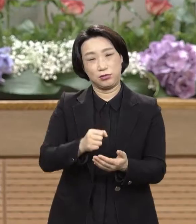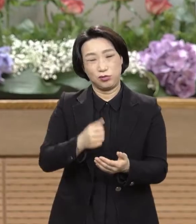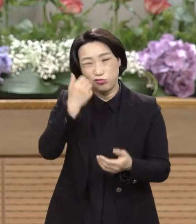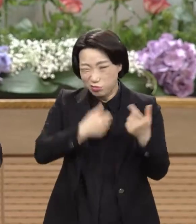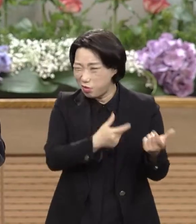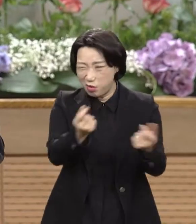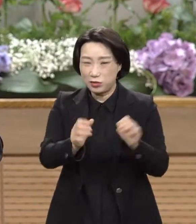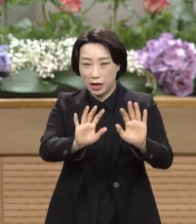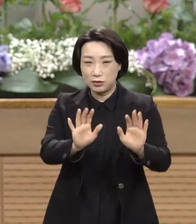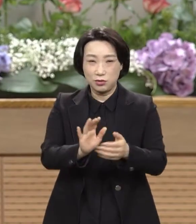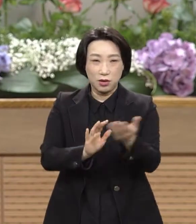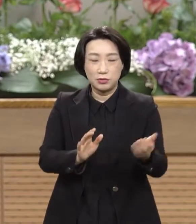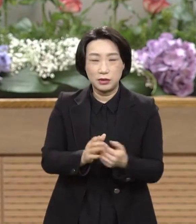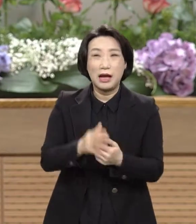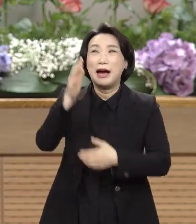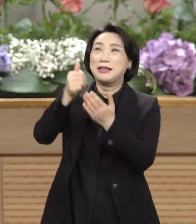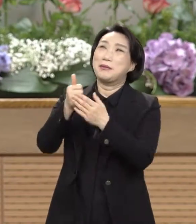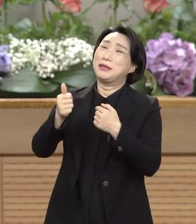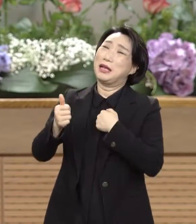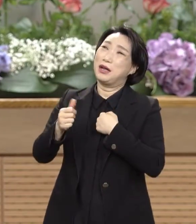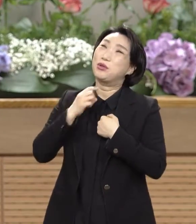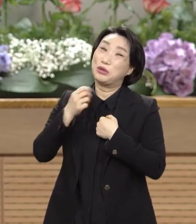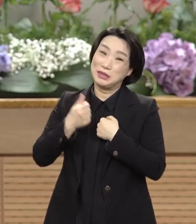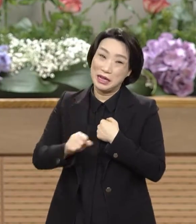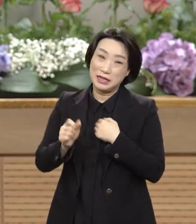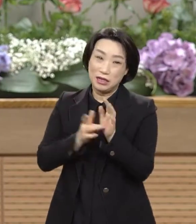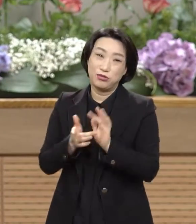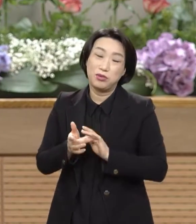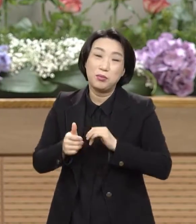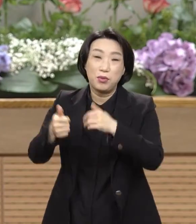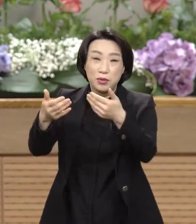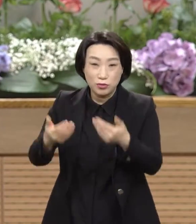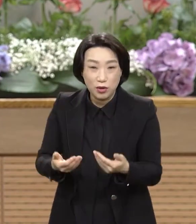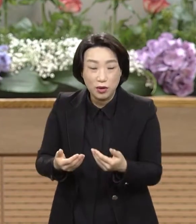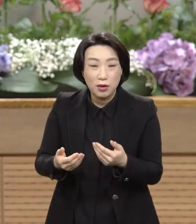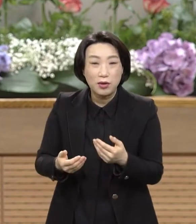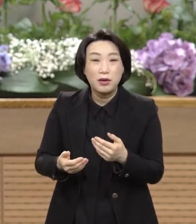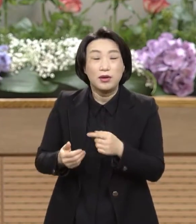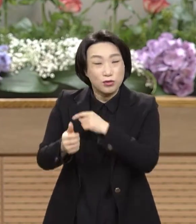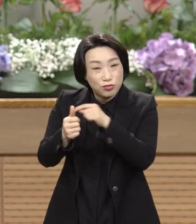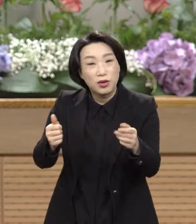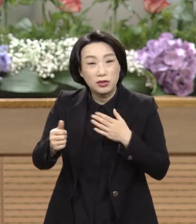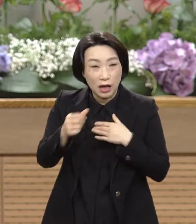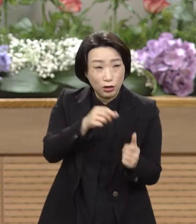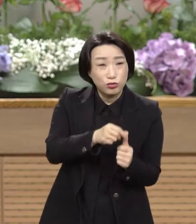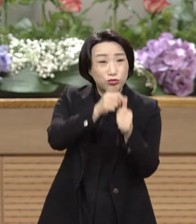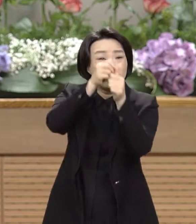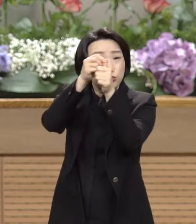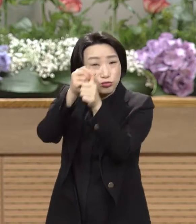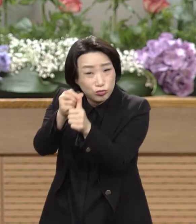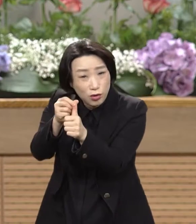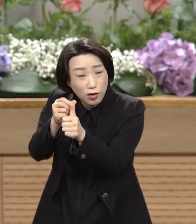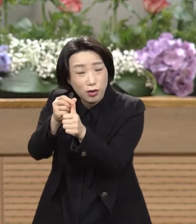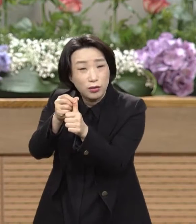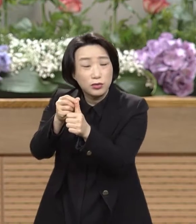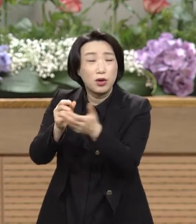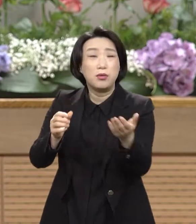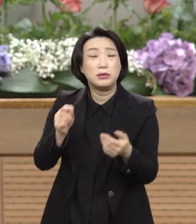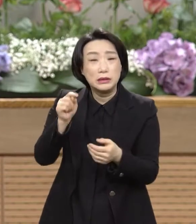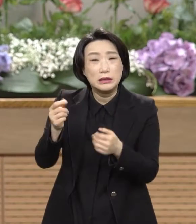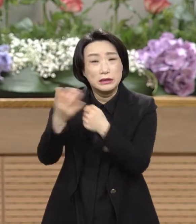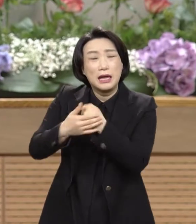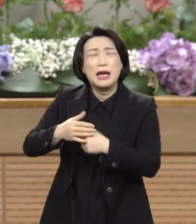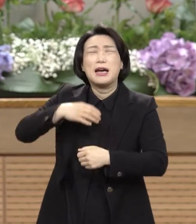마라. 하나님이 나에게 독생자를 주셔서 죽여서 나를 살렸다고는 그